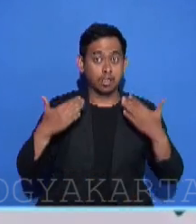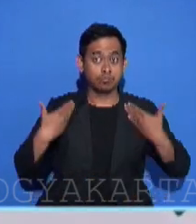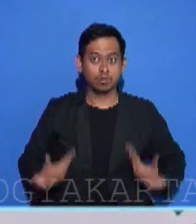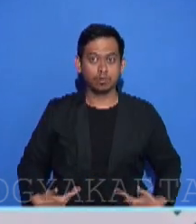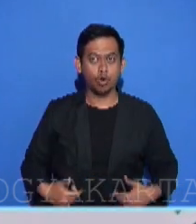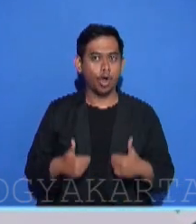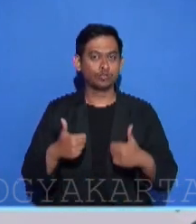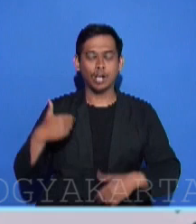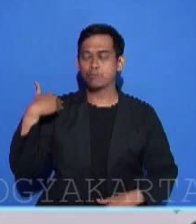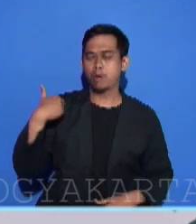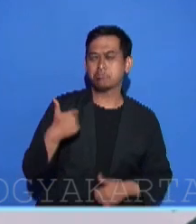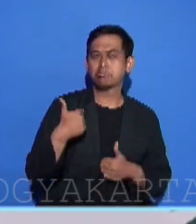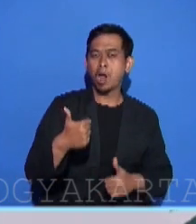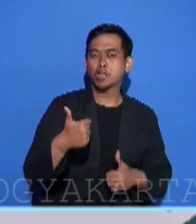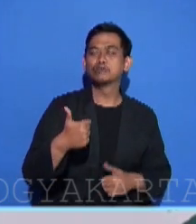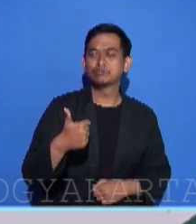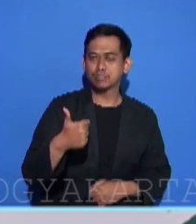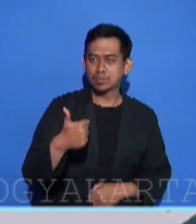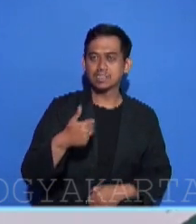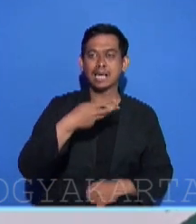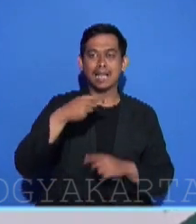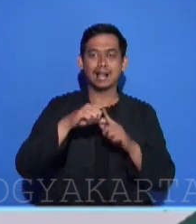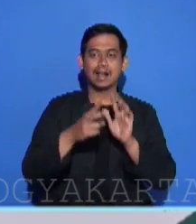dan elegan, dan yang itu adalah